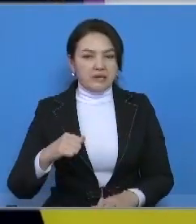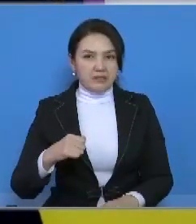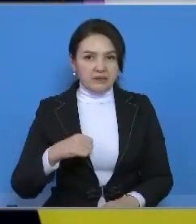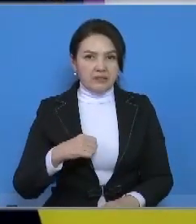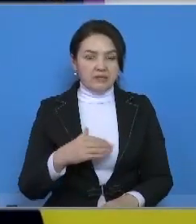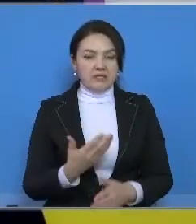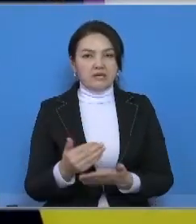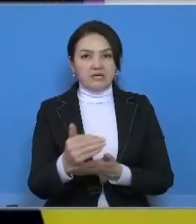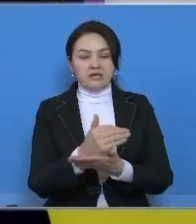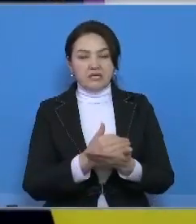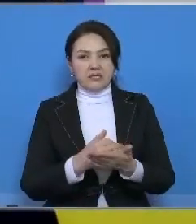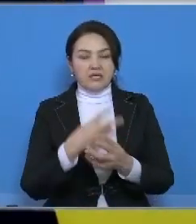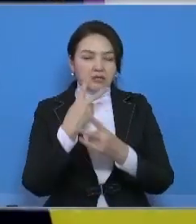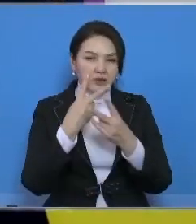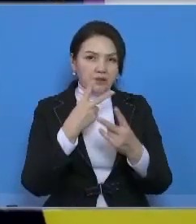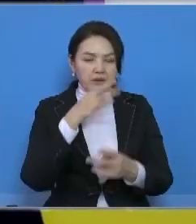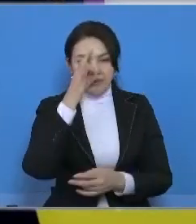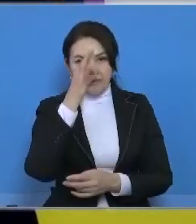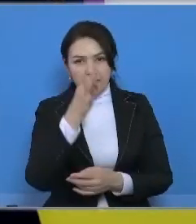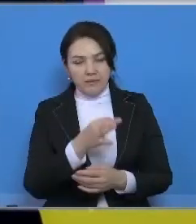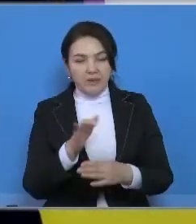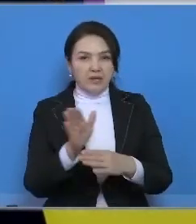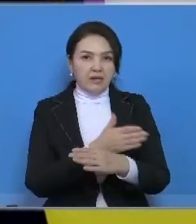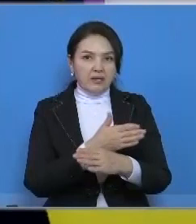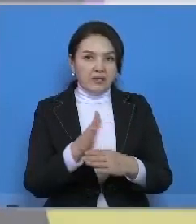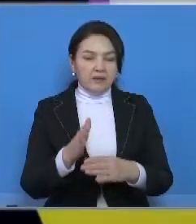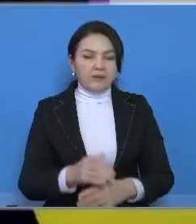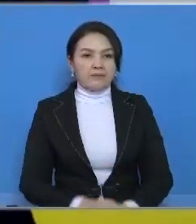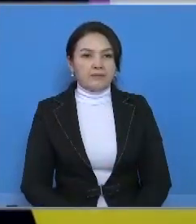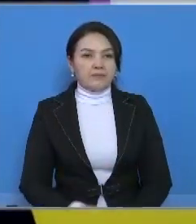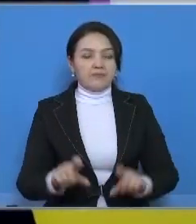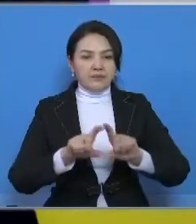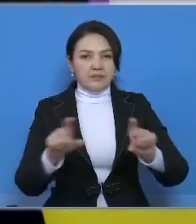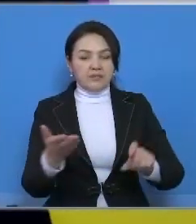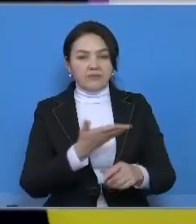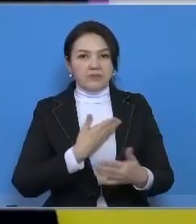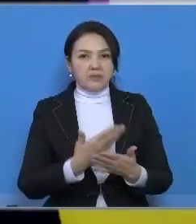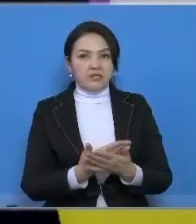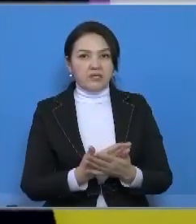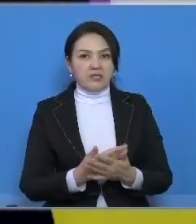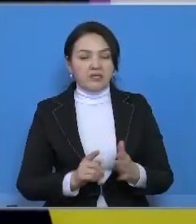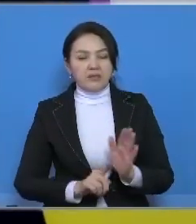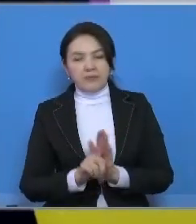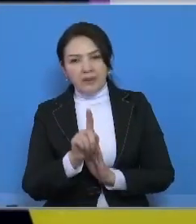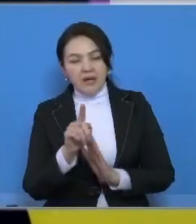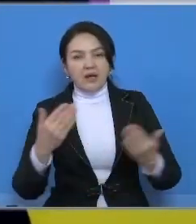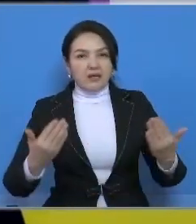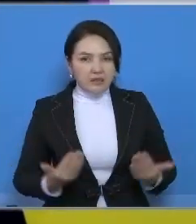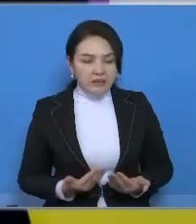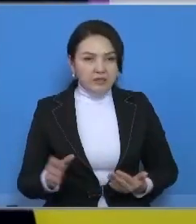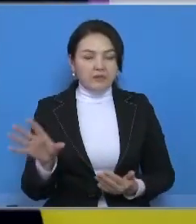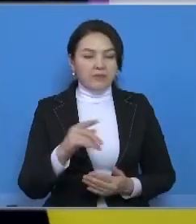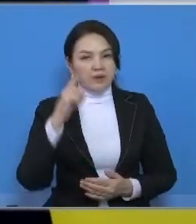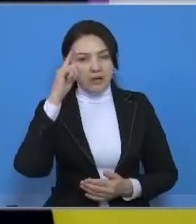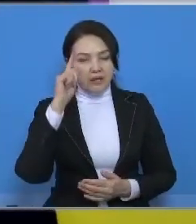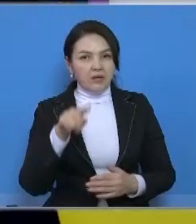өзіміздің шидаған, көрген, терген барлық дүниелерімізді бөлісу үшін келдік. Мектеп біз үшін кезінде трамплин бола білген мектеп. Біздің барлық